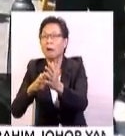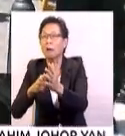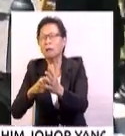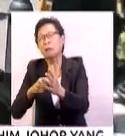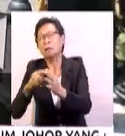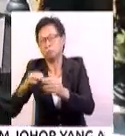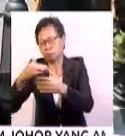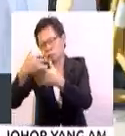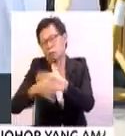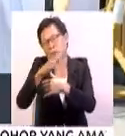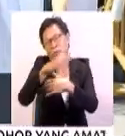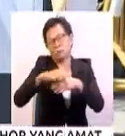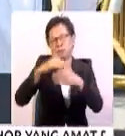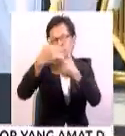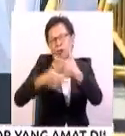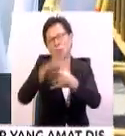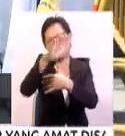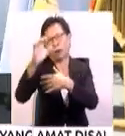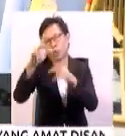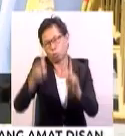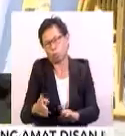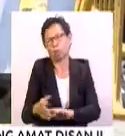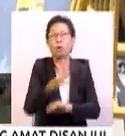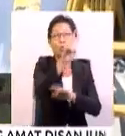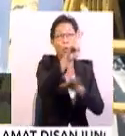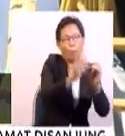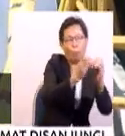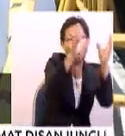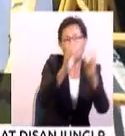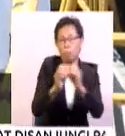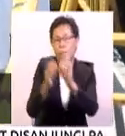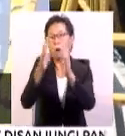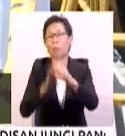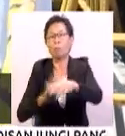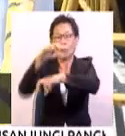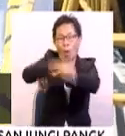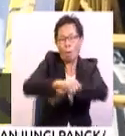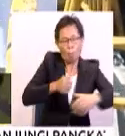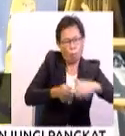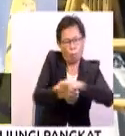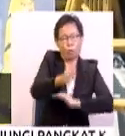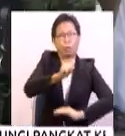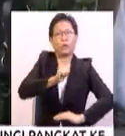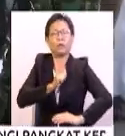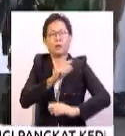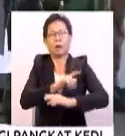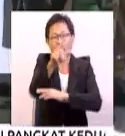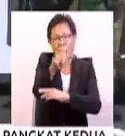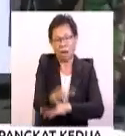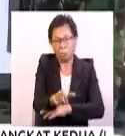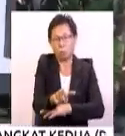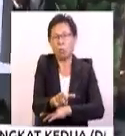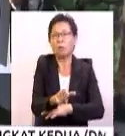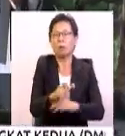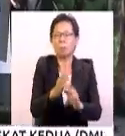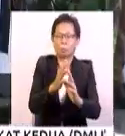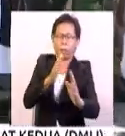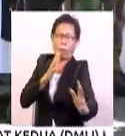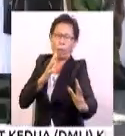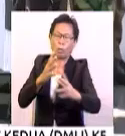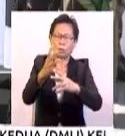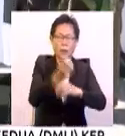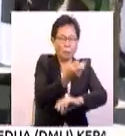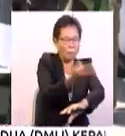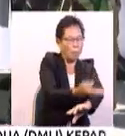hampir 500 orang. Sekurang-kurangnya 2 letupan melibatkan serangan bunuh diri, termasuk individu yang sedang beratur